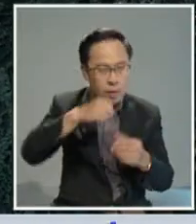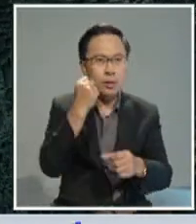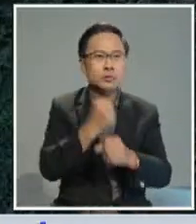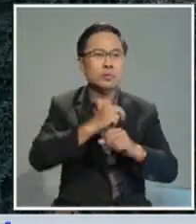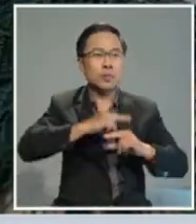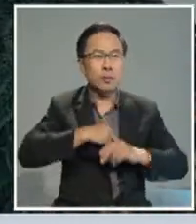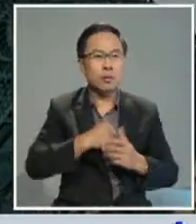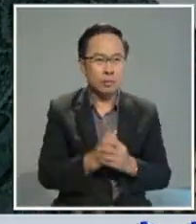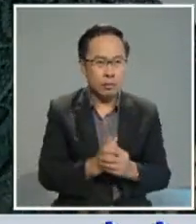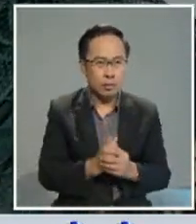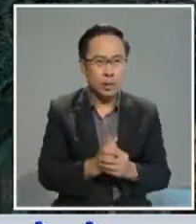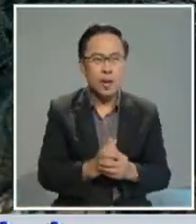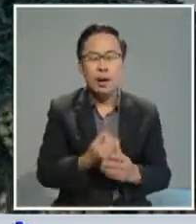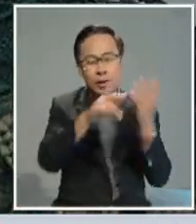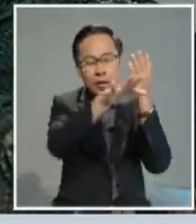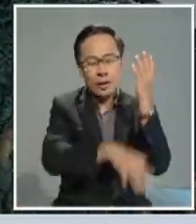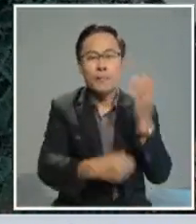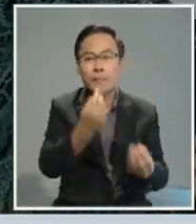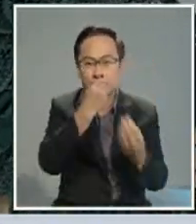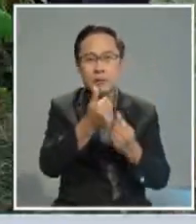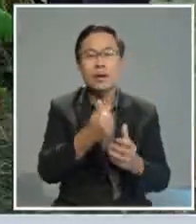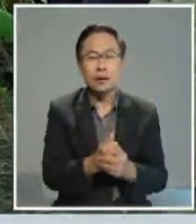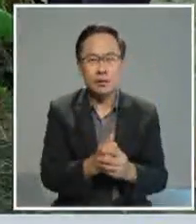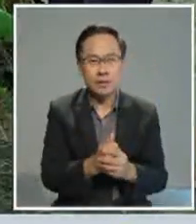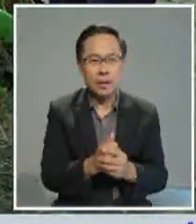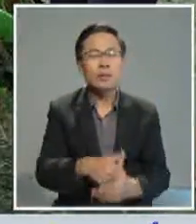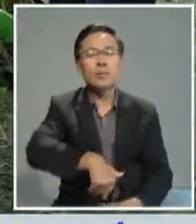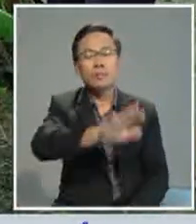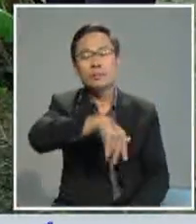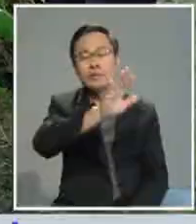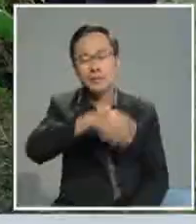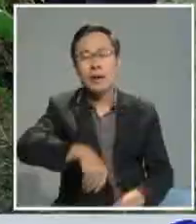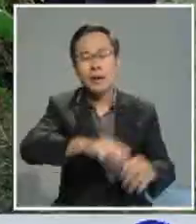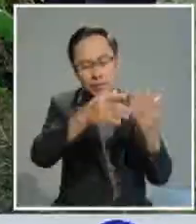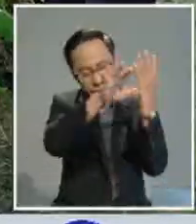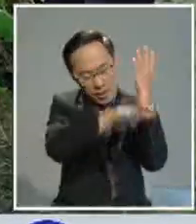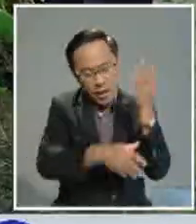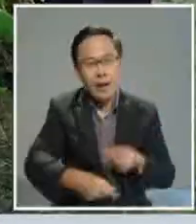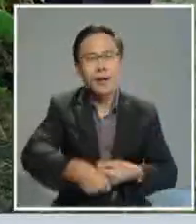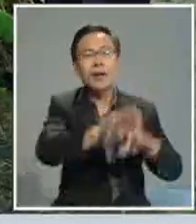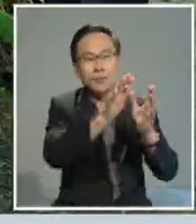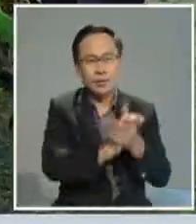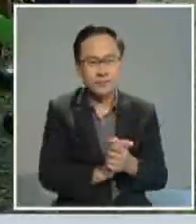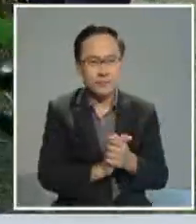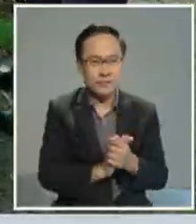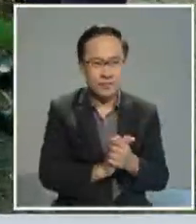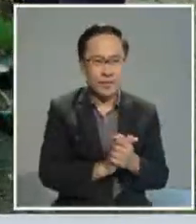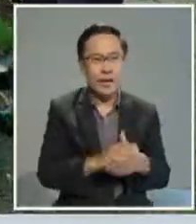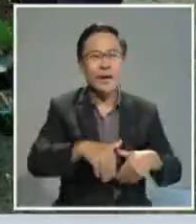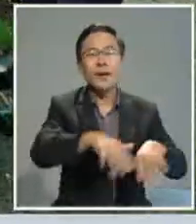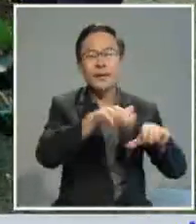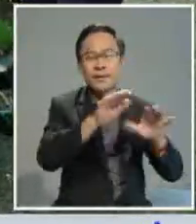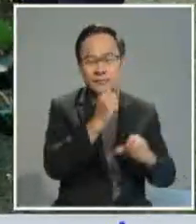าไปเก็บกินหน่อยให้คุณรัชนีกินเผื่อว่ากินแล้วมันจะขาวขึ้นไหมเจ๊ ตั้งอ้าวยกให้ก็ได้ นะเอาจริงนะ ยกแล้วเดี๋ยวเปลี่ยนใช้ เลย